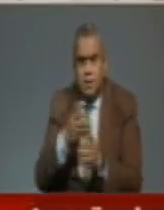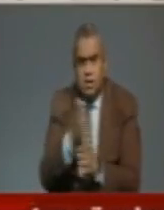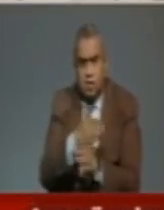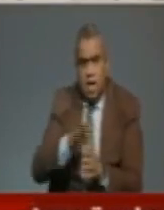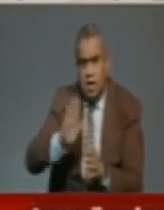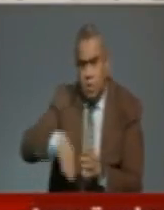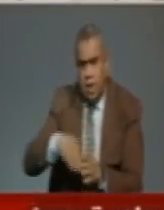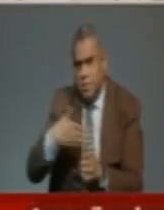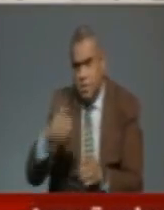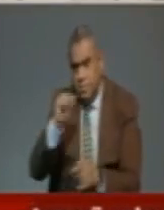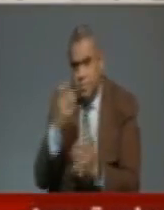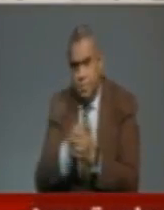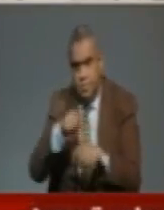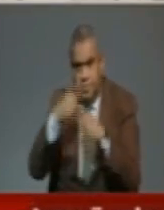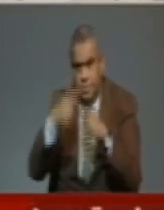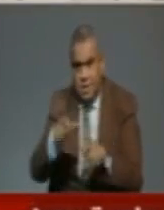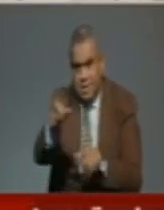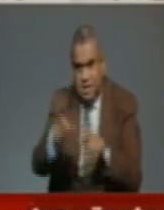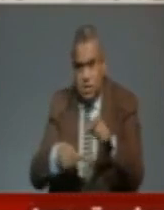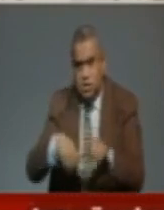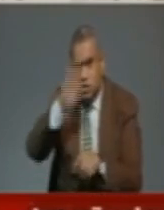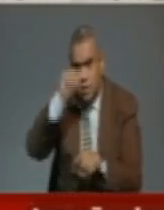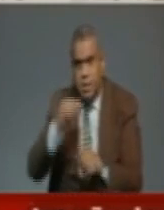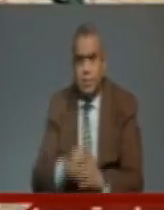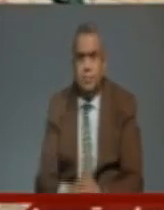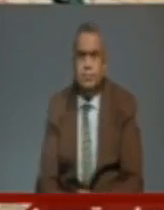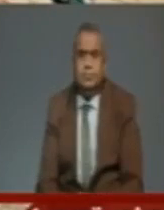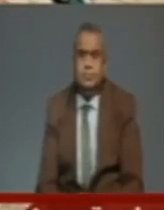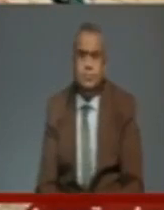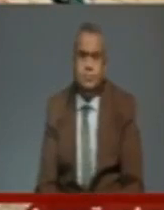والحاجز والحاجز الرئيسي الشمالي.